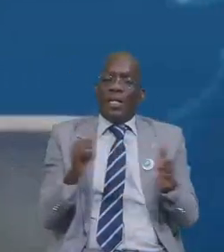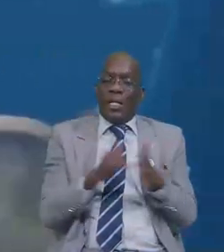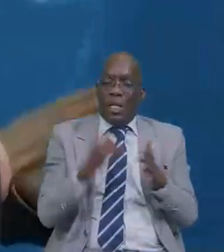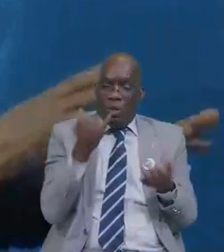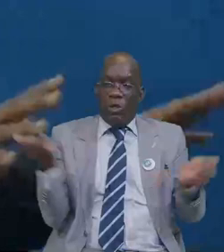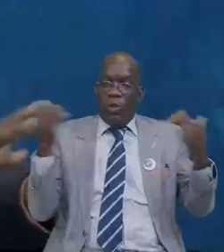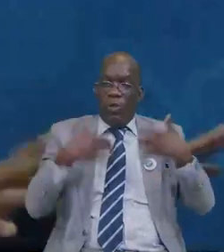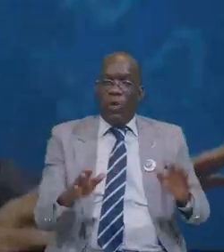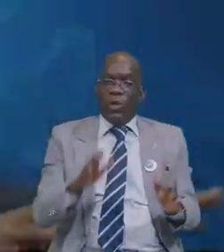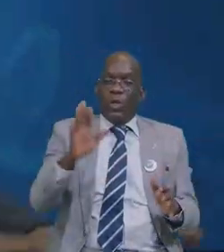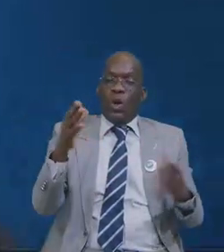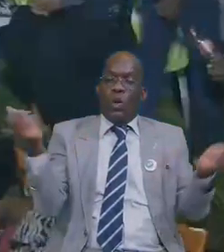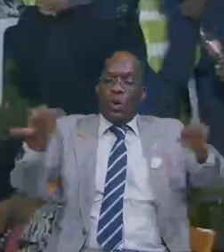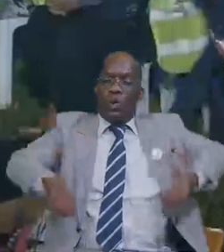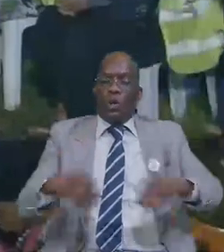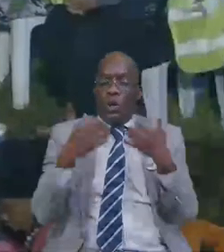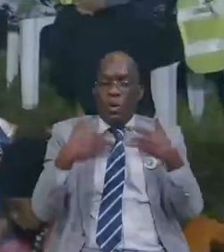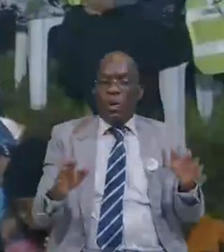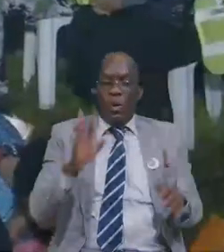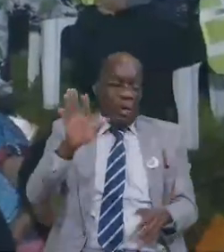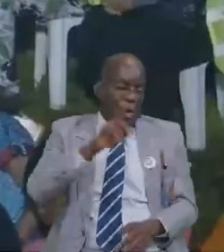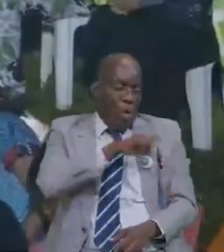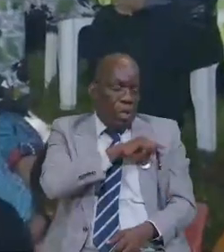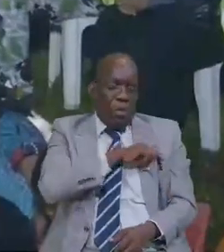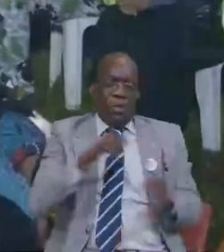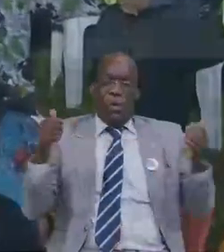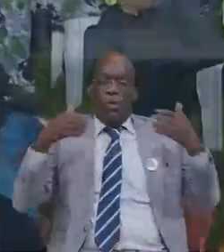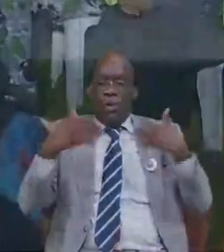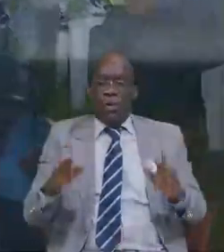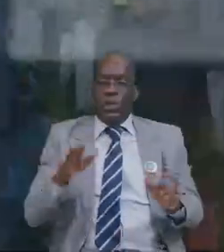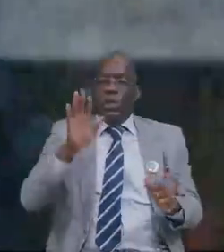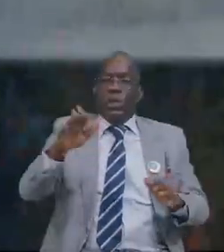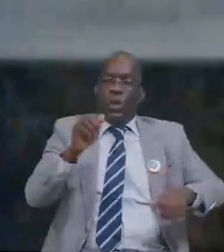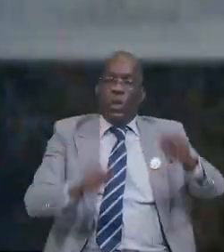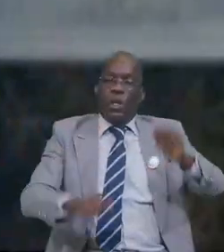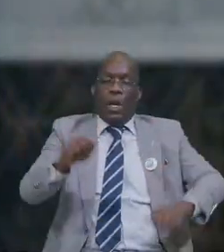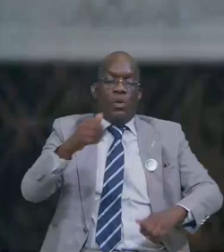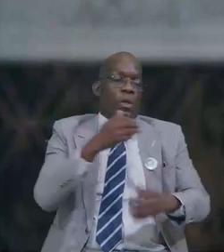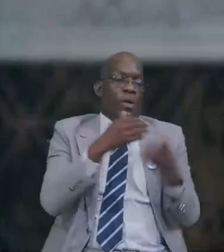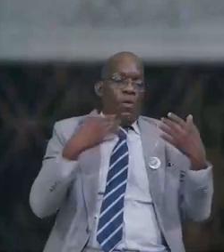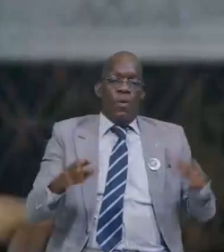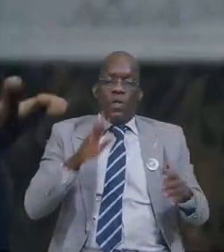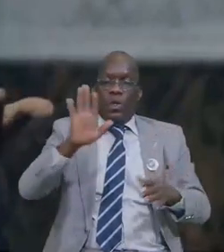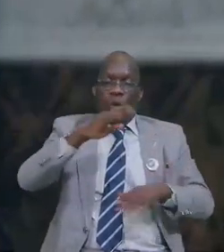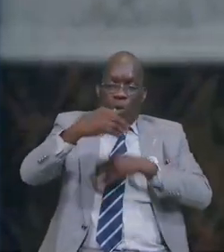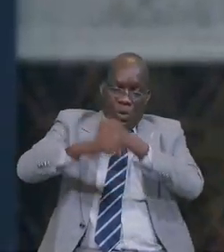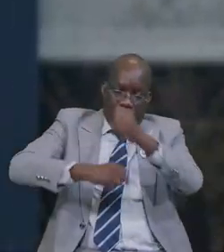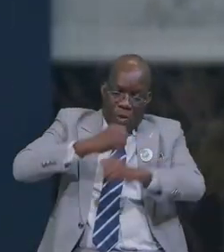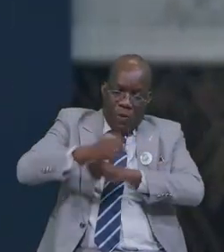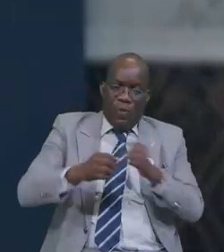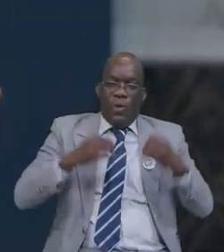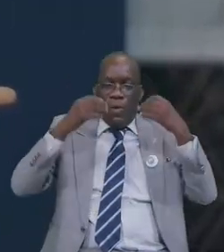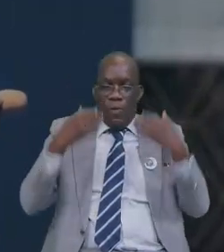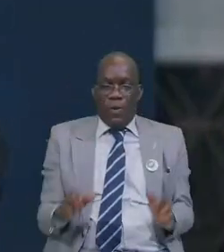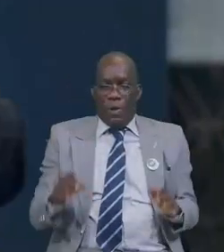est accomplie. Ta culpabilité est ôtée. Tes doutes sont ôtés. Ta souffrance est